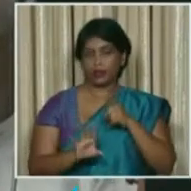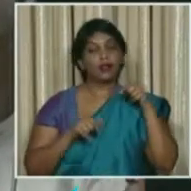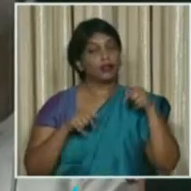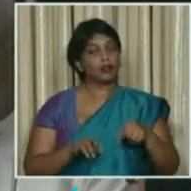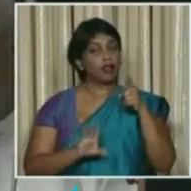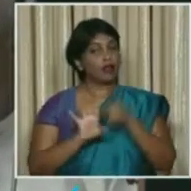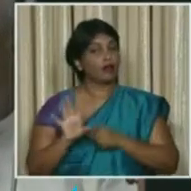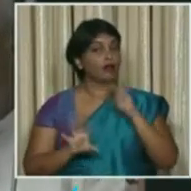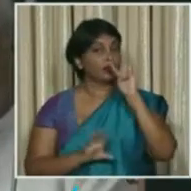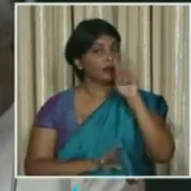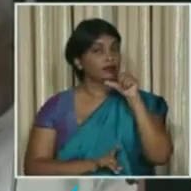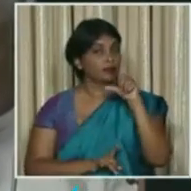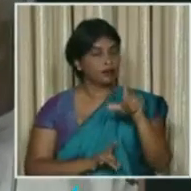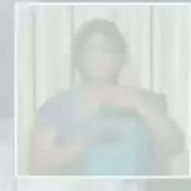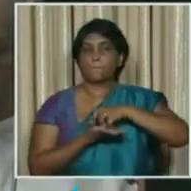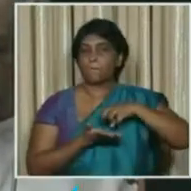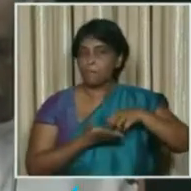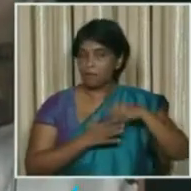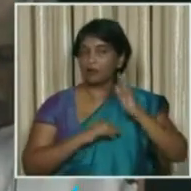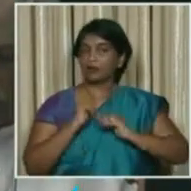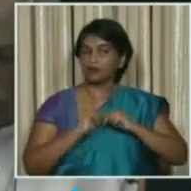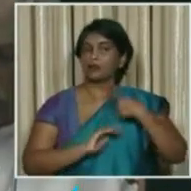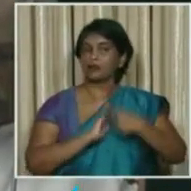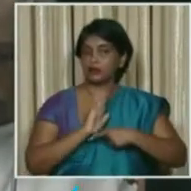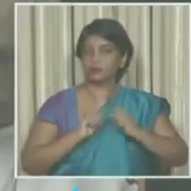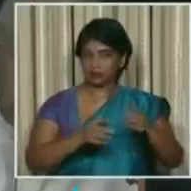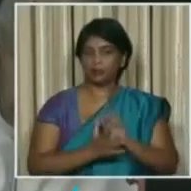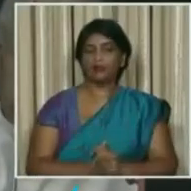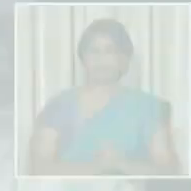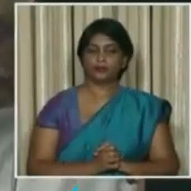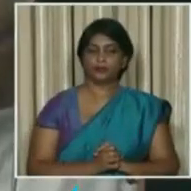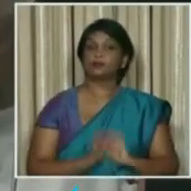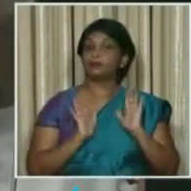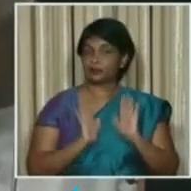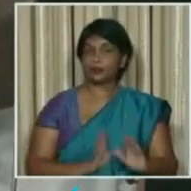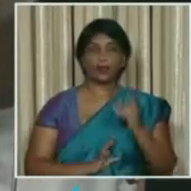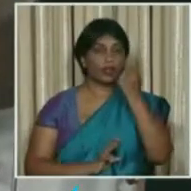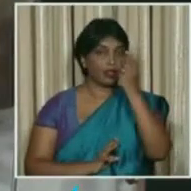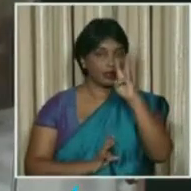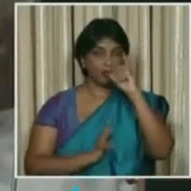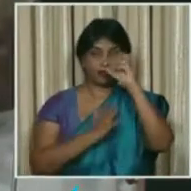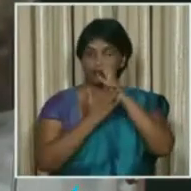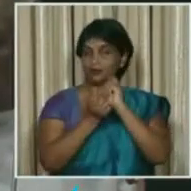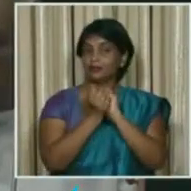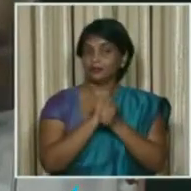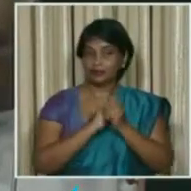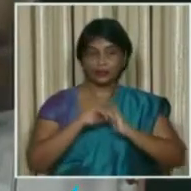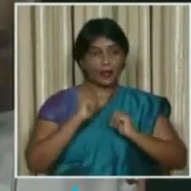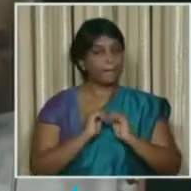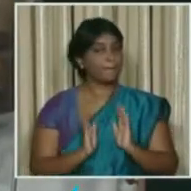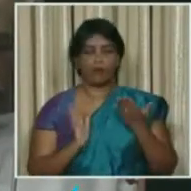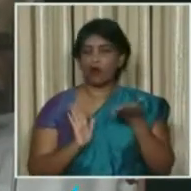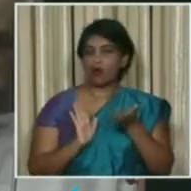දැන් අවුරුදු 37ක් තිස්සේ පළාත් සභා ක්‍රමය අපේ රටේ ක්‍රියාත්මක වෙනවා. හැබැයි 13 වෙනි සංශෝධනයේ ක්‍රියාත්මක කරන